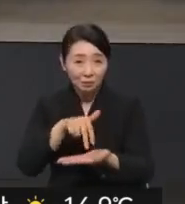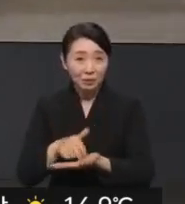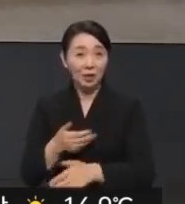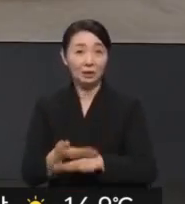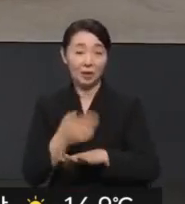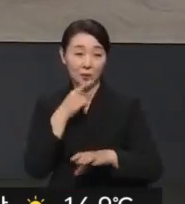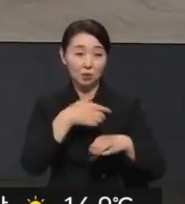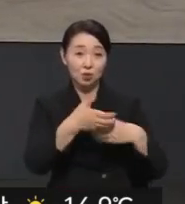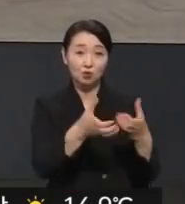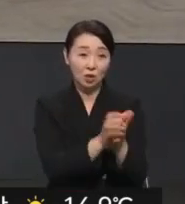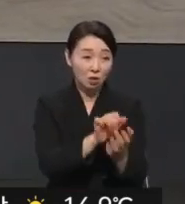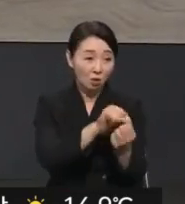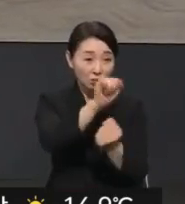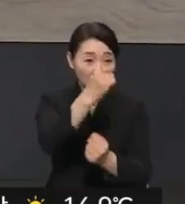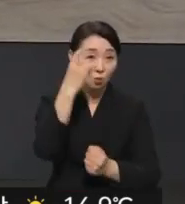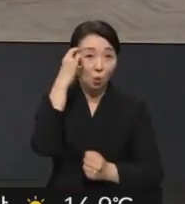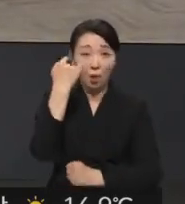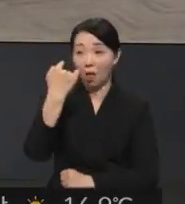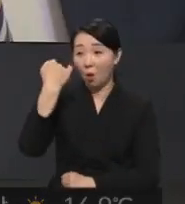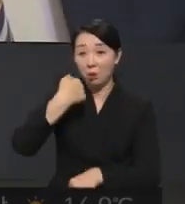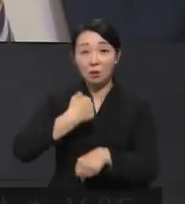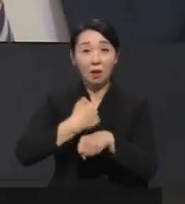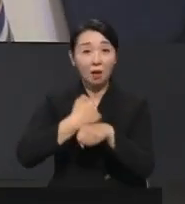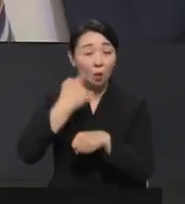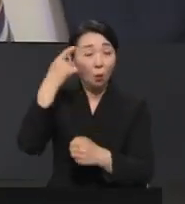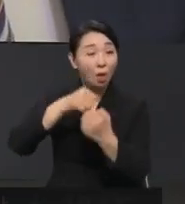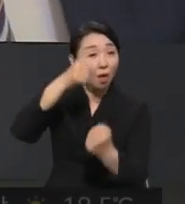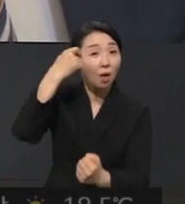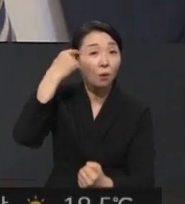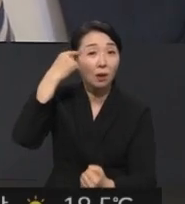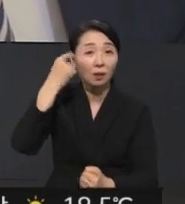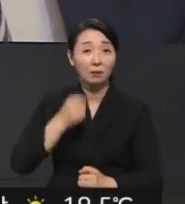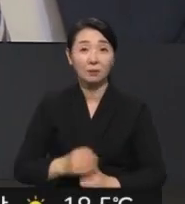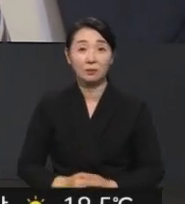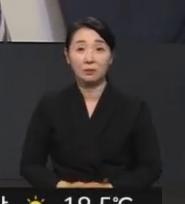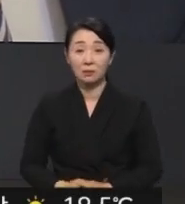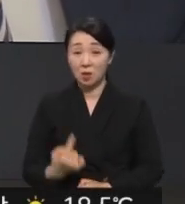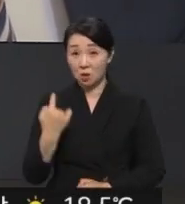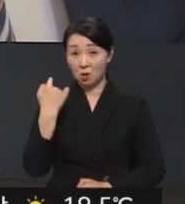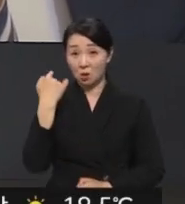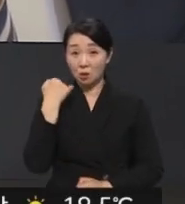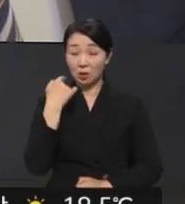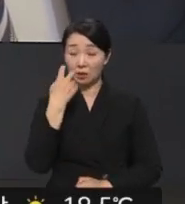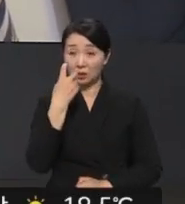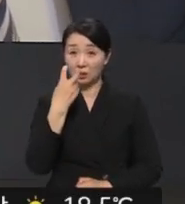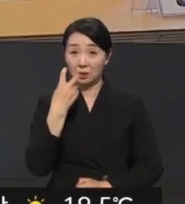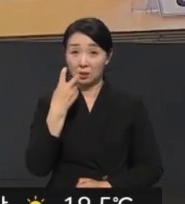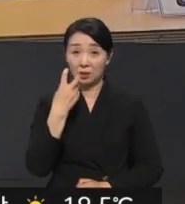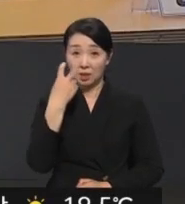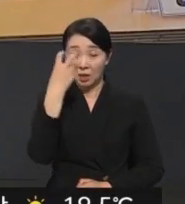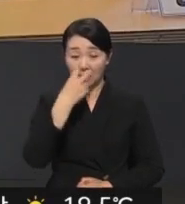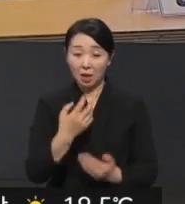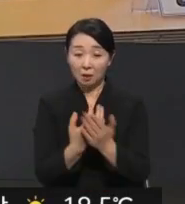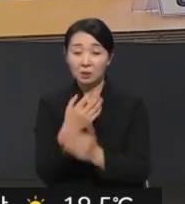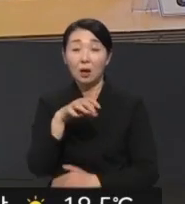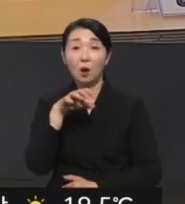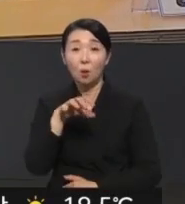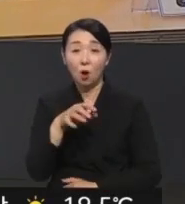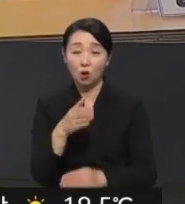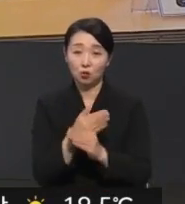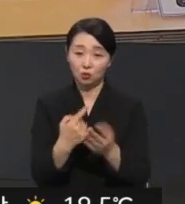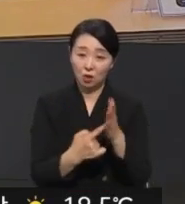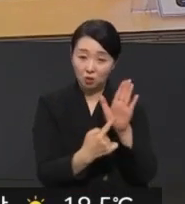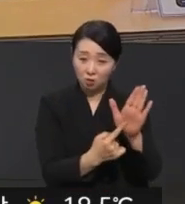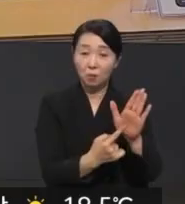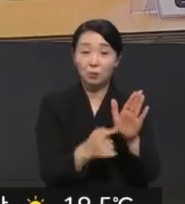민주당에선 영장 청구 왜 하필 어제 했느냐에도 의심을 품고 있습니다. 어제는 감사원의 감사 중간 결과 발표로부터